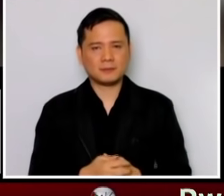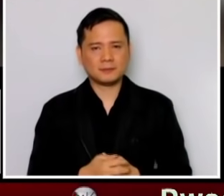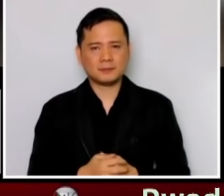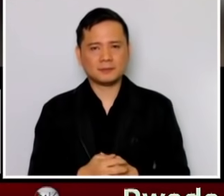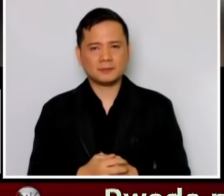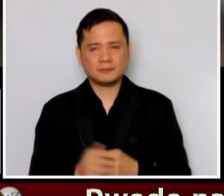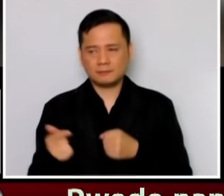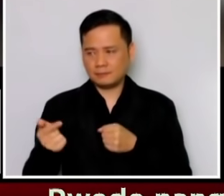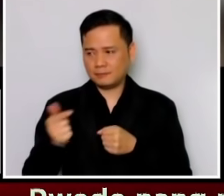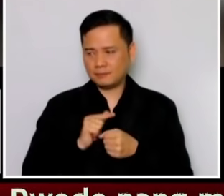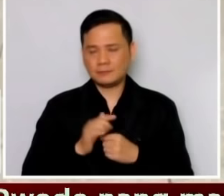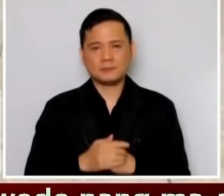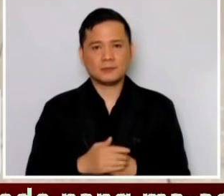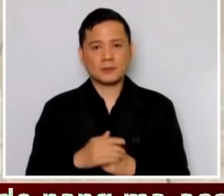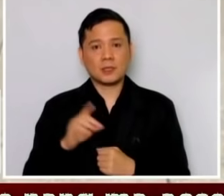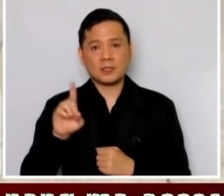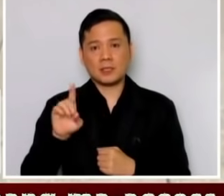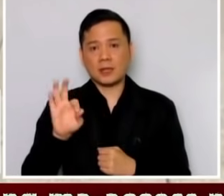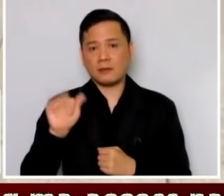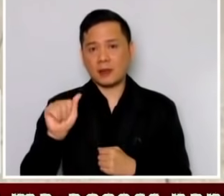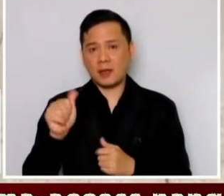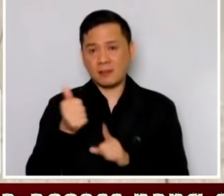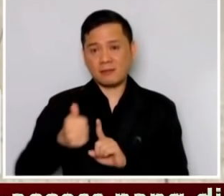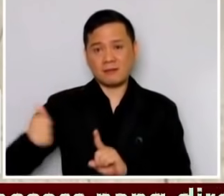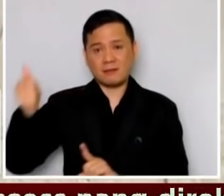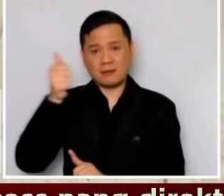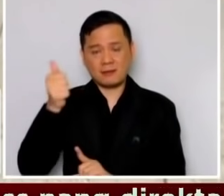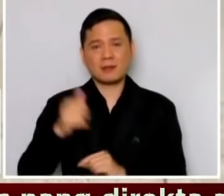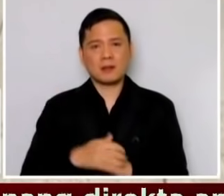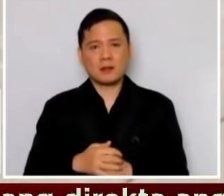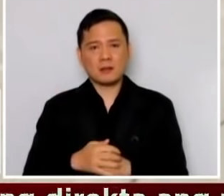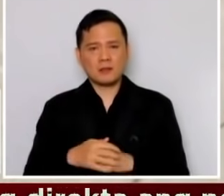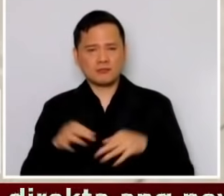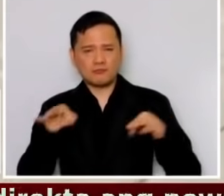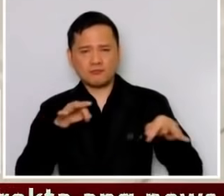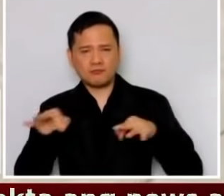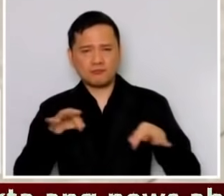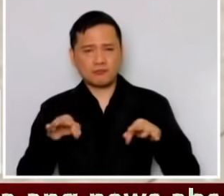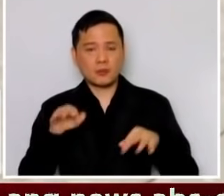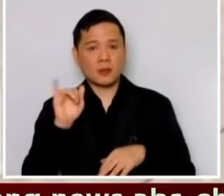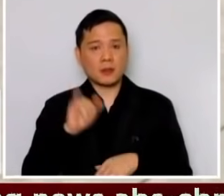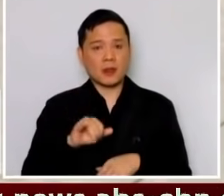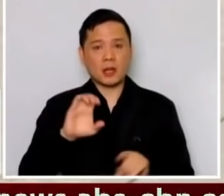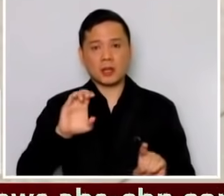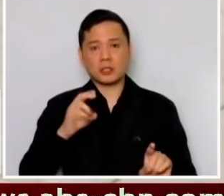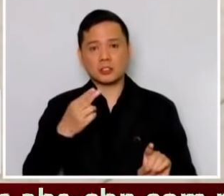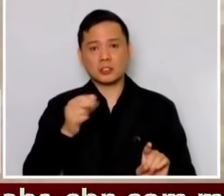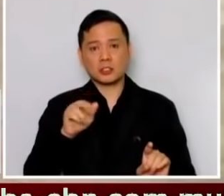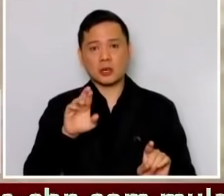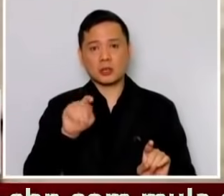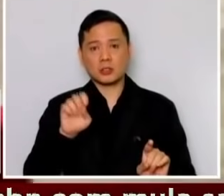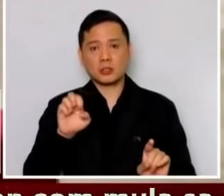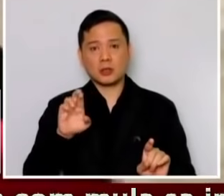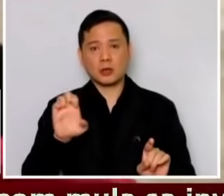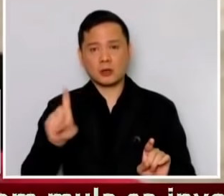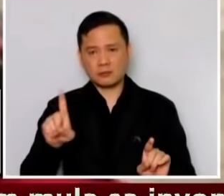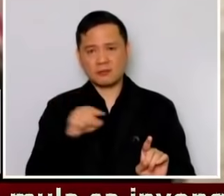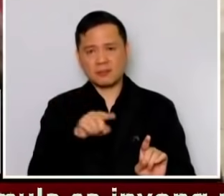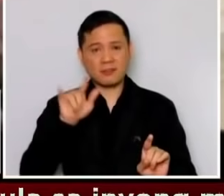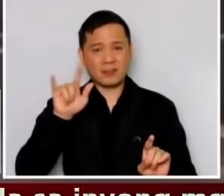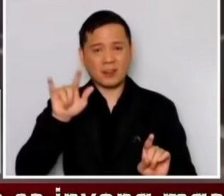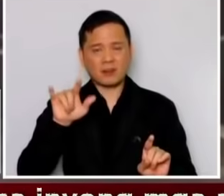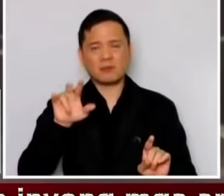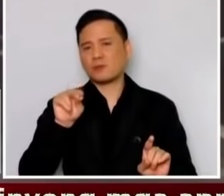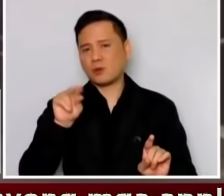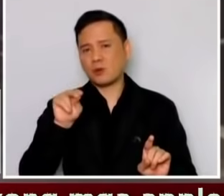ng Department of Foreign Affairs, hindi chartered flight ang repatriation flights, kundi commercial flight na pinayagan lang